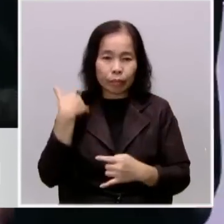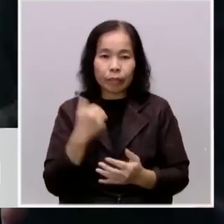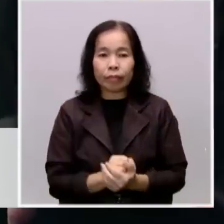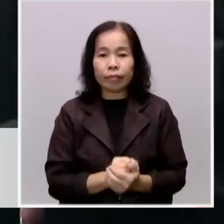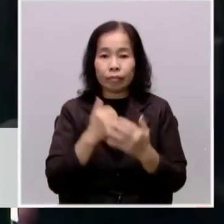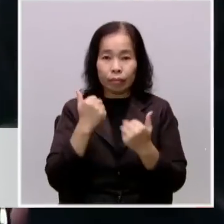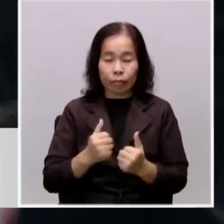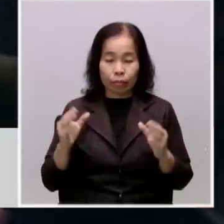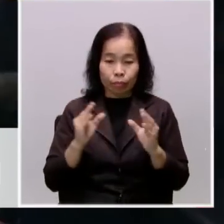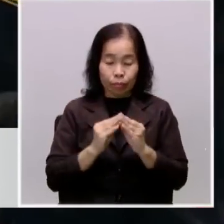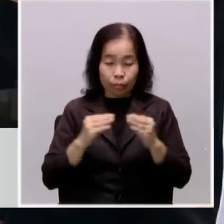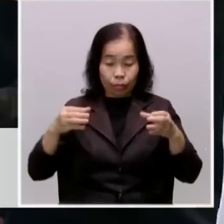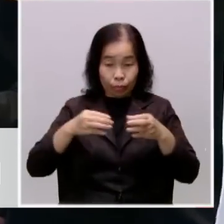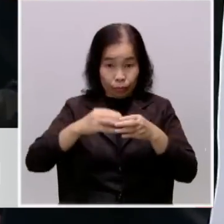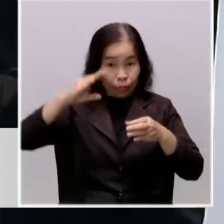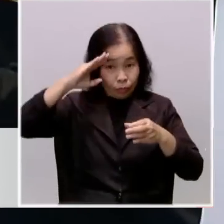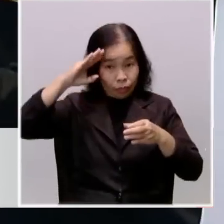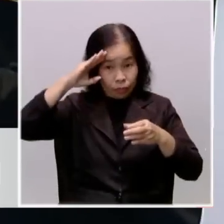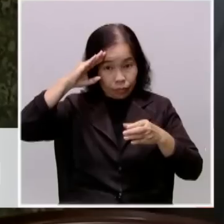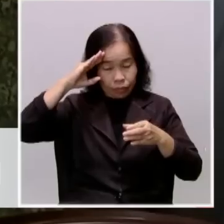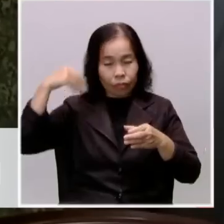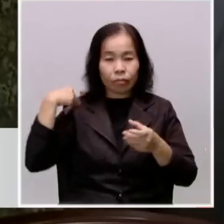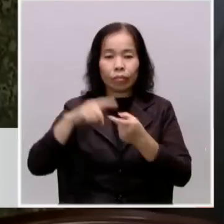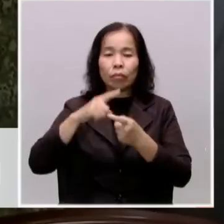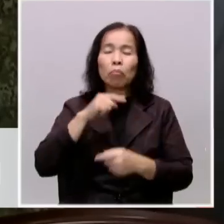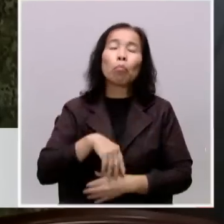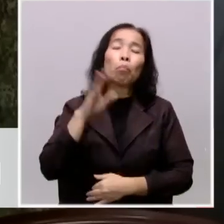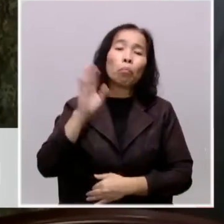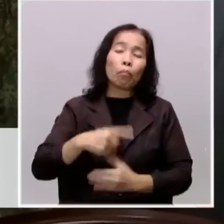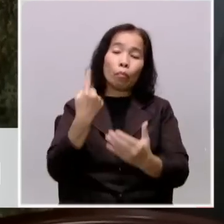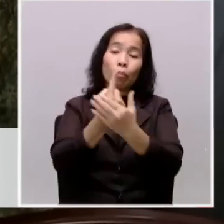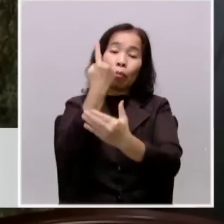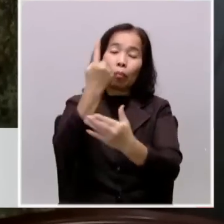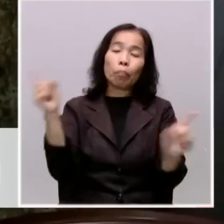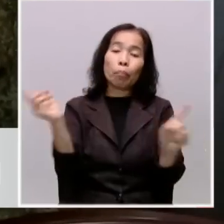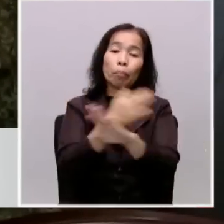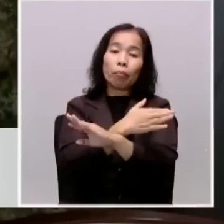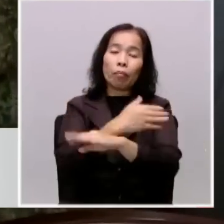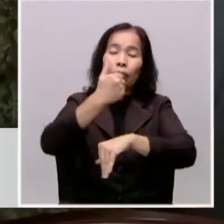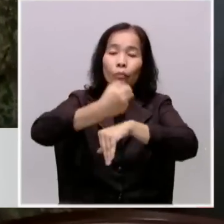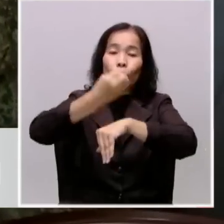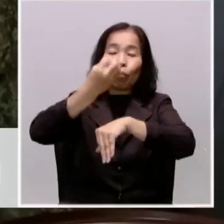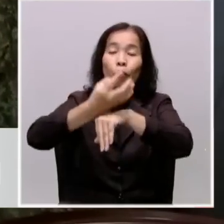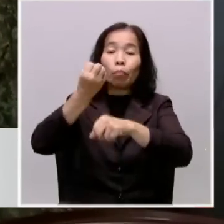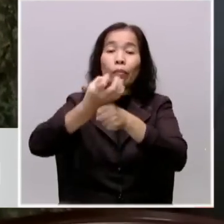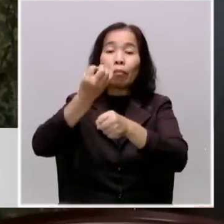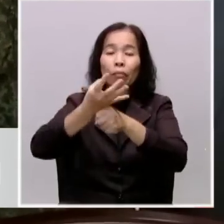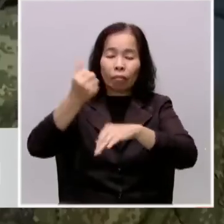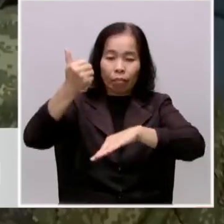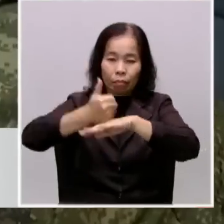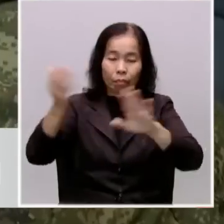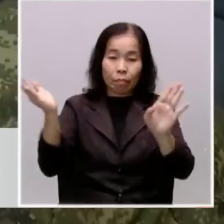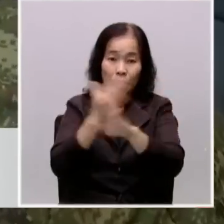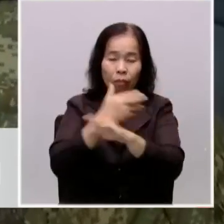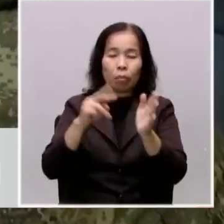ณะที่กระทรวงกลาโหมของรัสเซียก็บอกว่าการเปลี่ยนตัวผู้นำทัพเป็นนายพลระดับอาวุโสสูงสุดในครั้งนี้มันสะท้อน